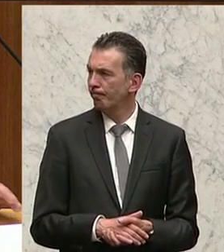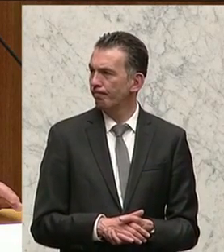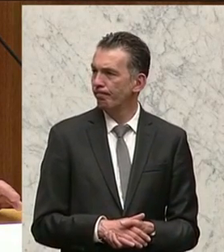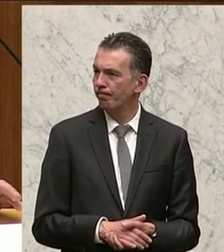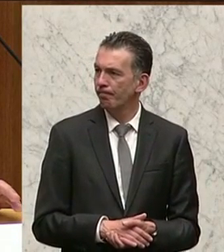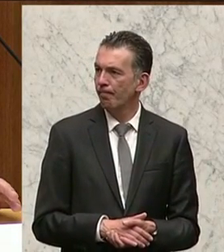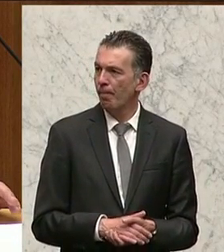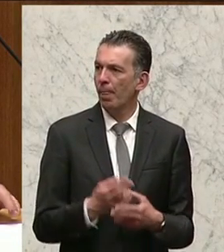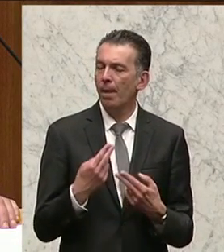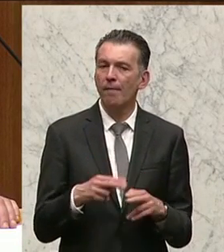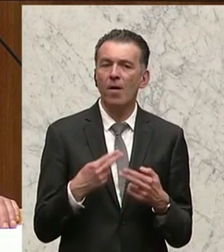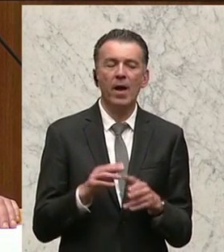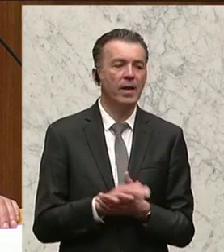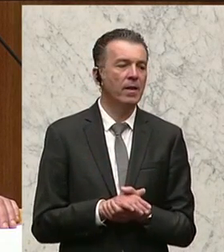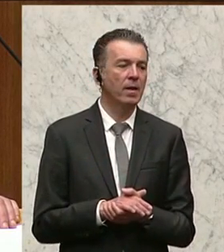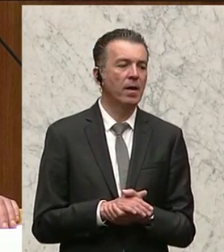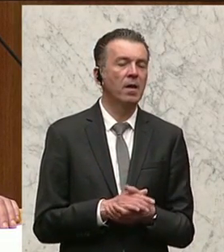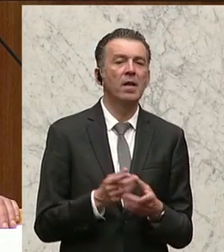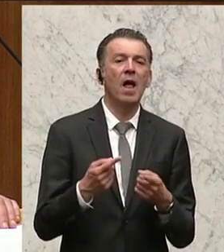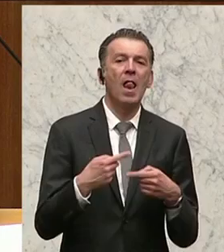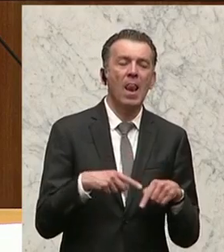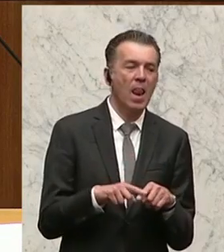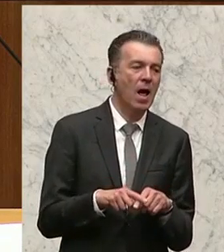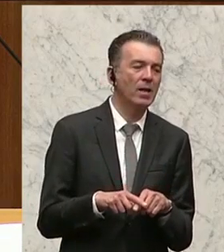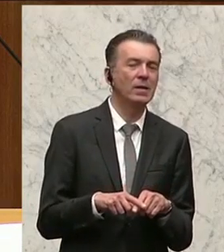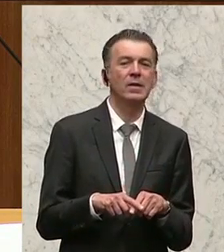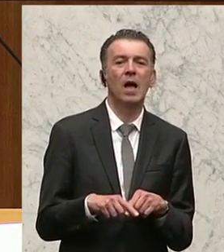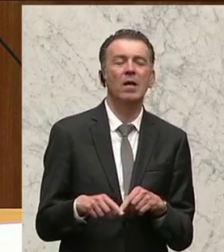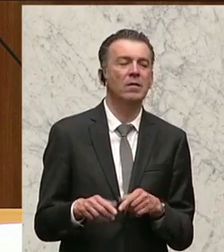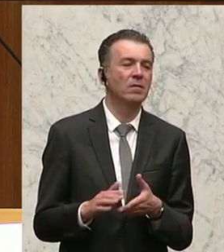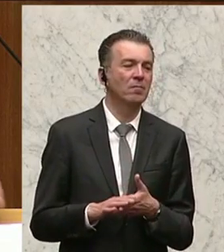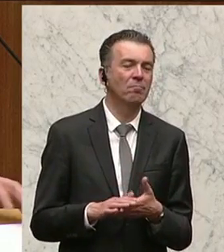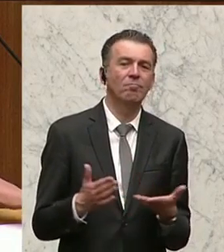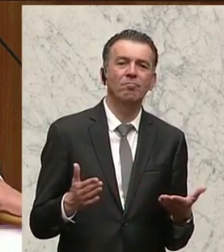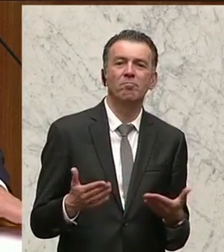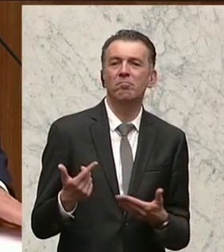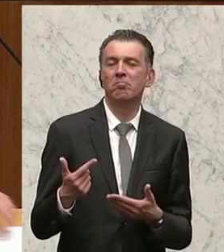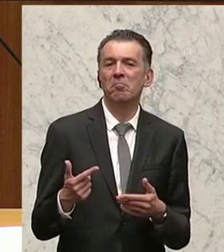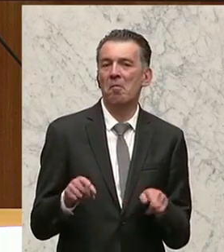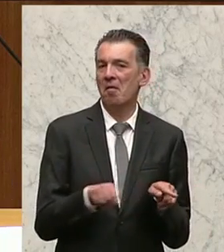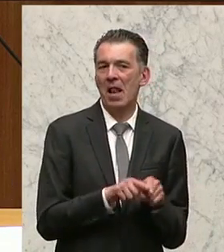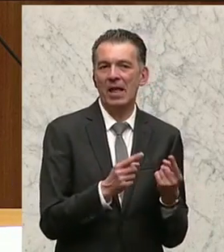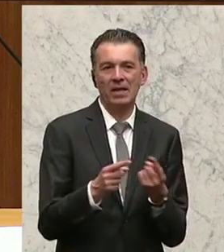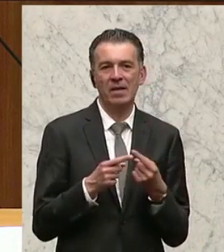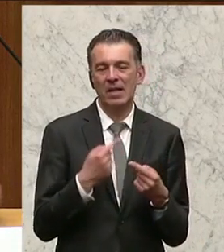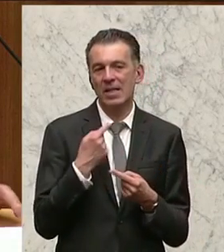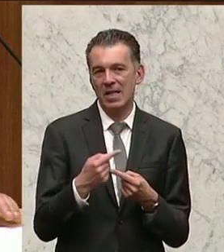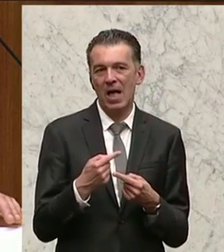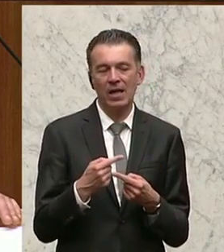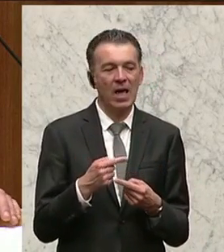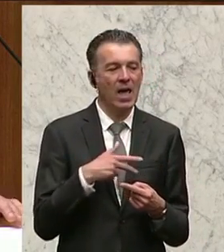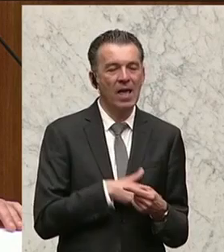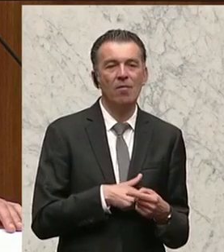Wir haben weiterhin die Doppelspiegelung des Landes, derer, die diese Besitzstände, ich spreche natürlich von SPÖ und ÖVP,